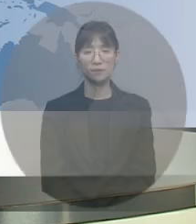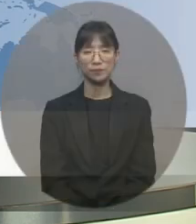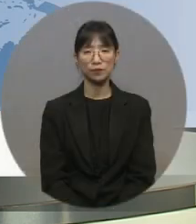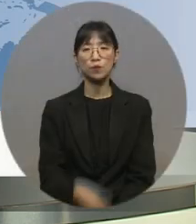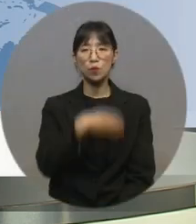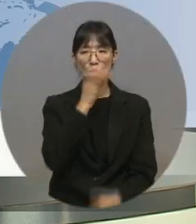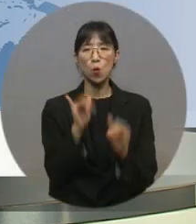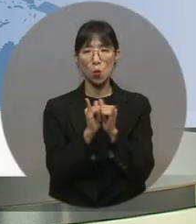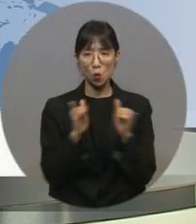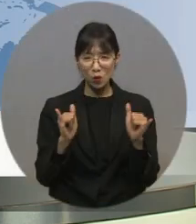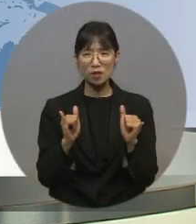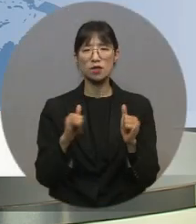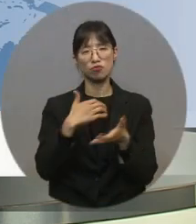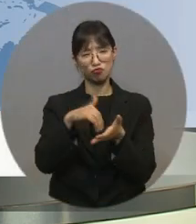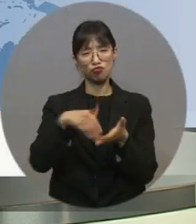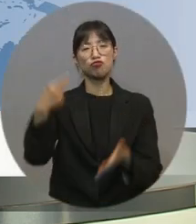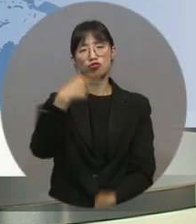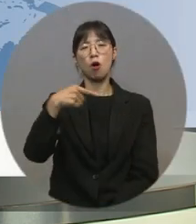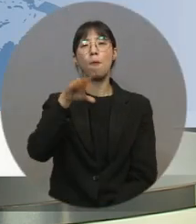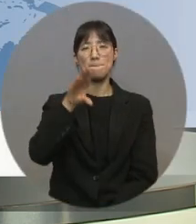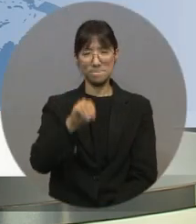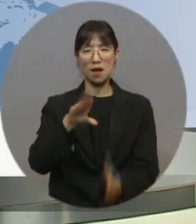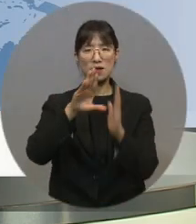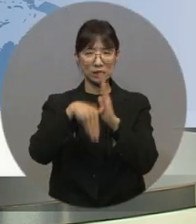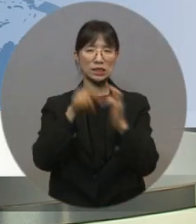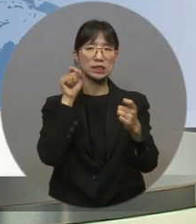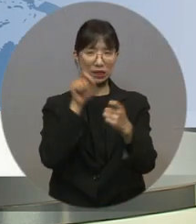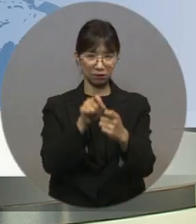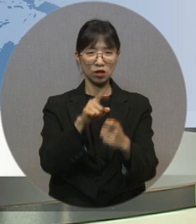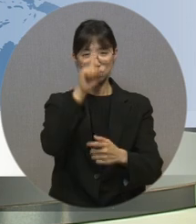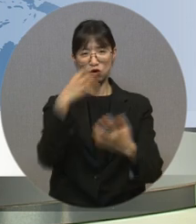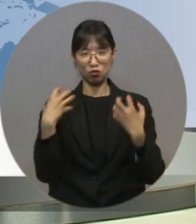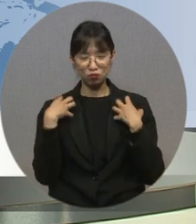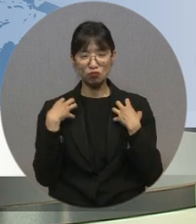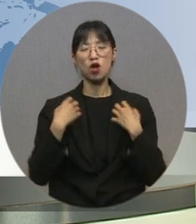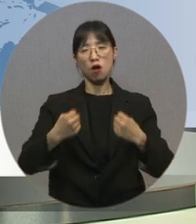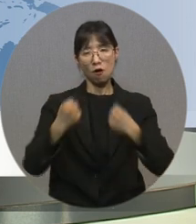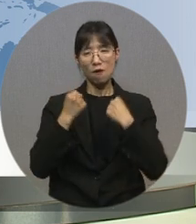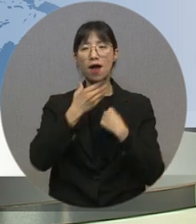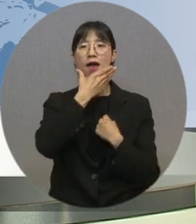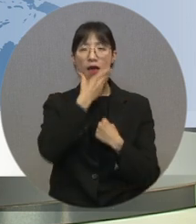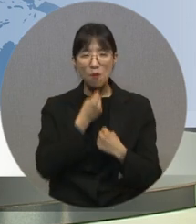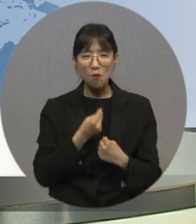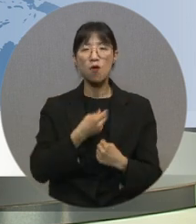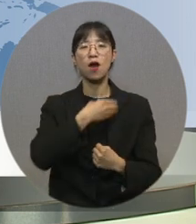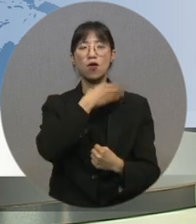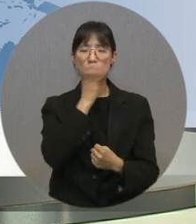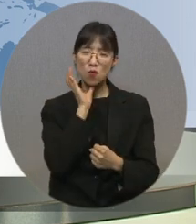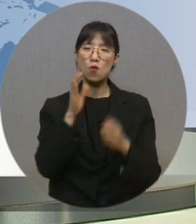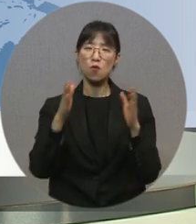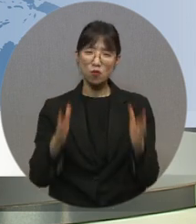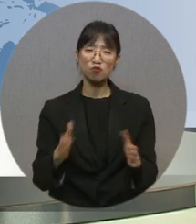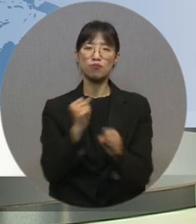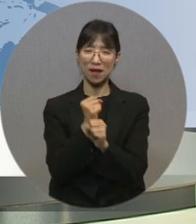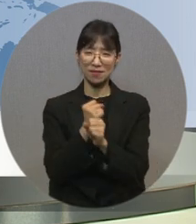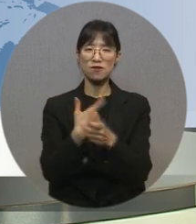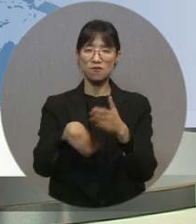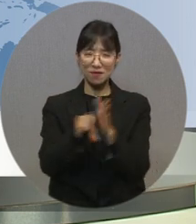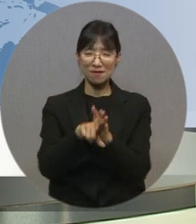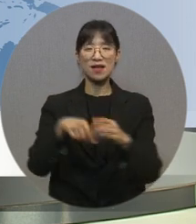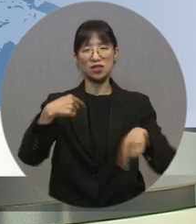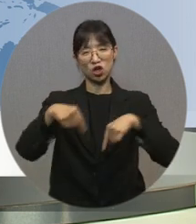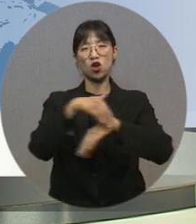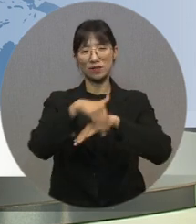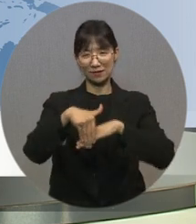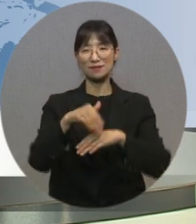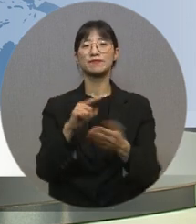노인 인구 1000만 명 시대를 앞두고 정부가 건강하고 행복한 노후 만들기를 위한 정책을 발표했습니다. 특히